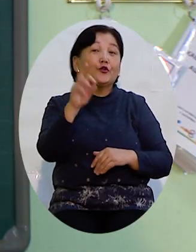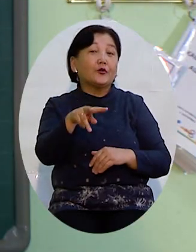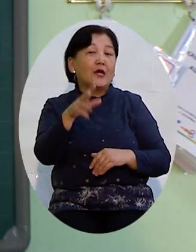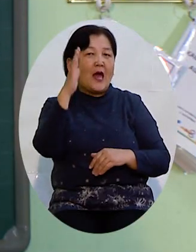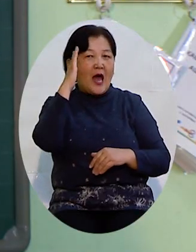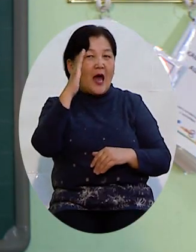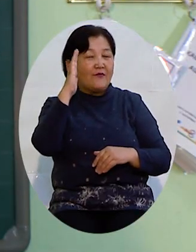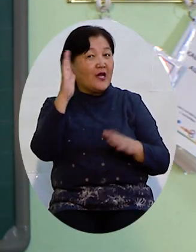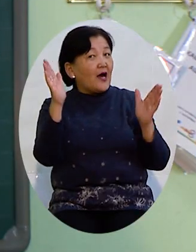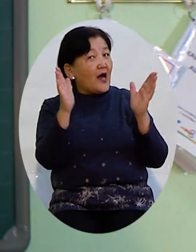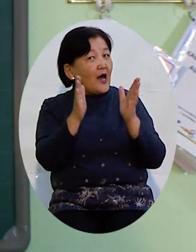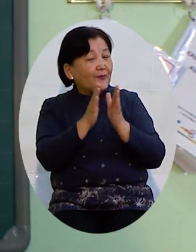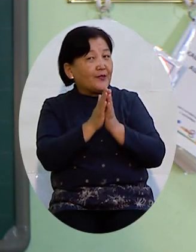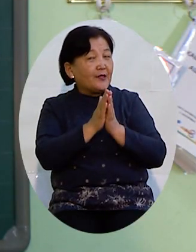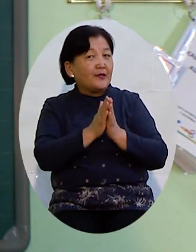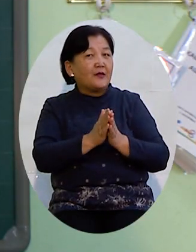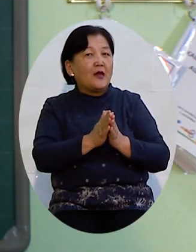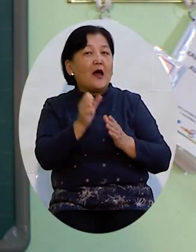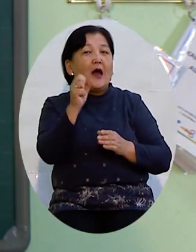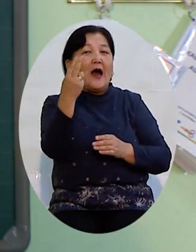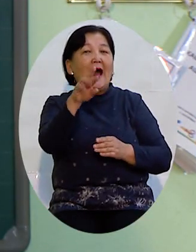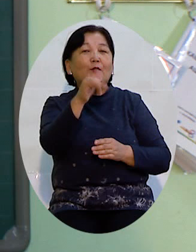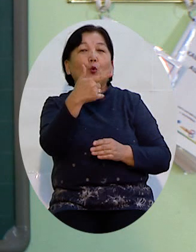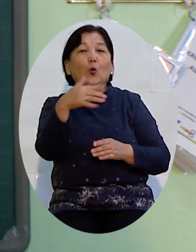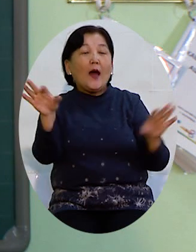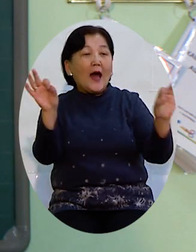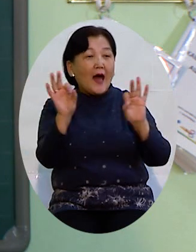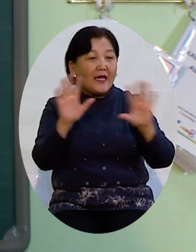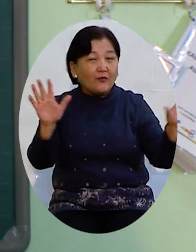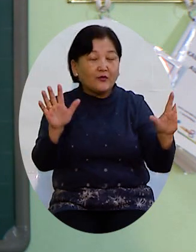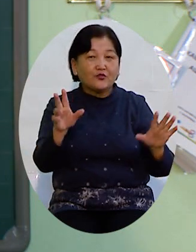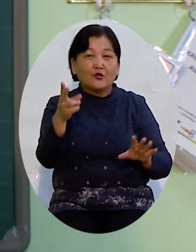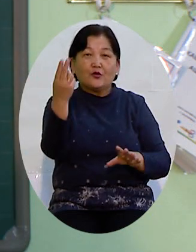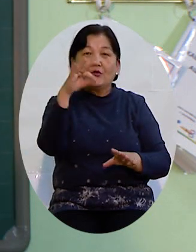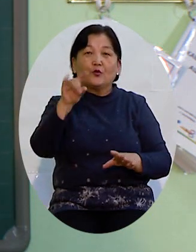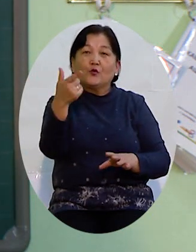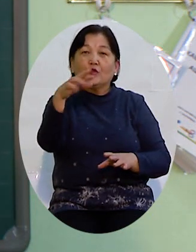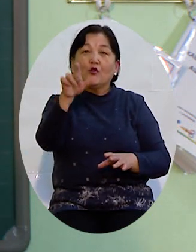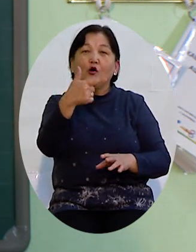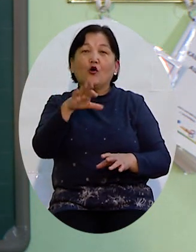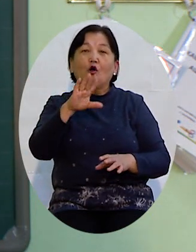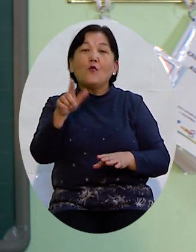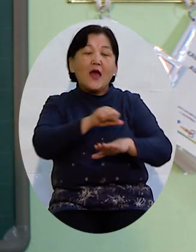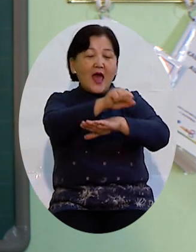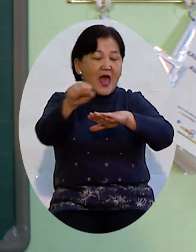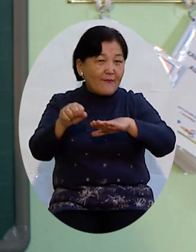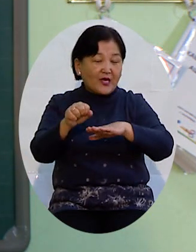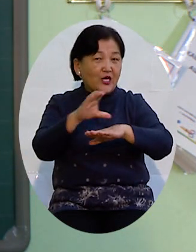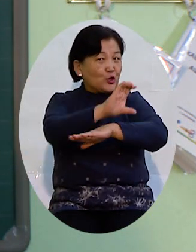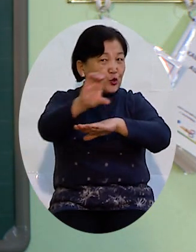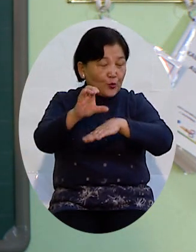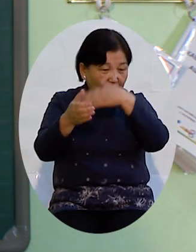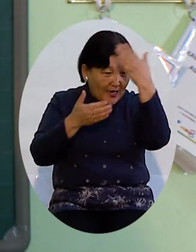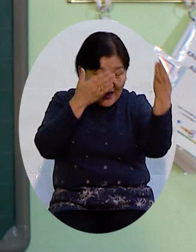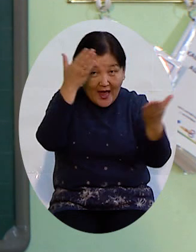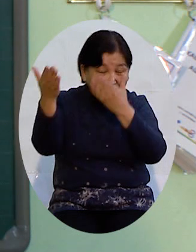1956 онд дүнгийн цоодол ачаатаага адууга алдчихад дунд говь аймгийн